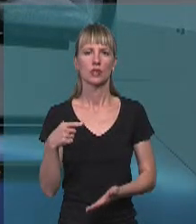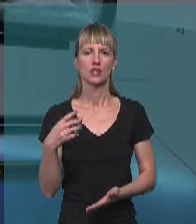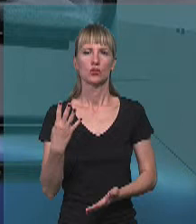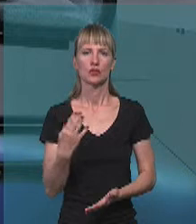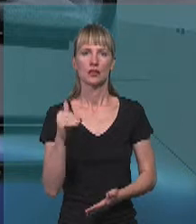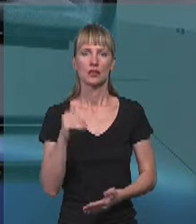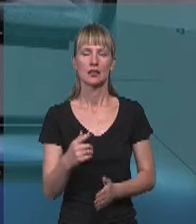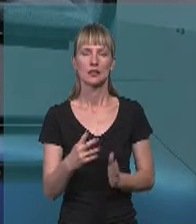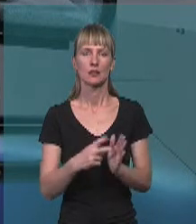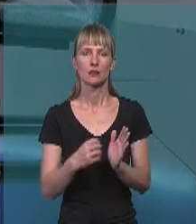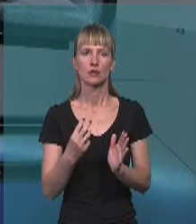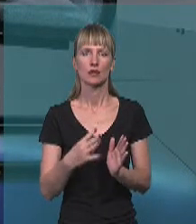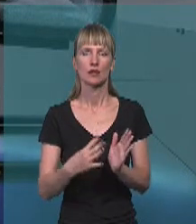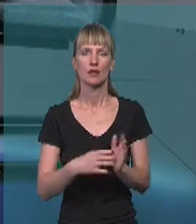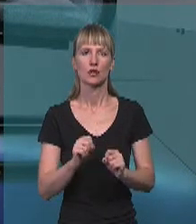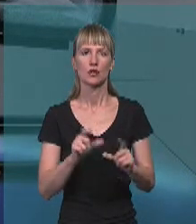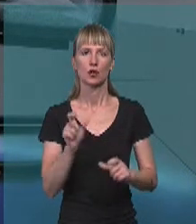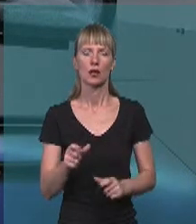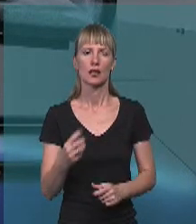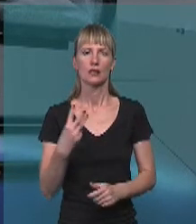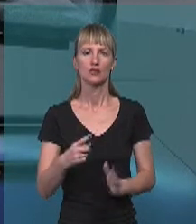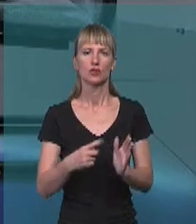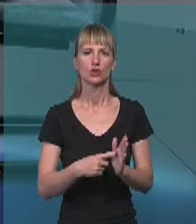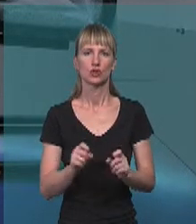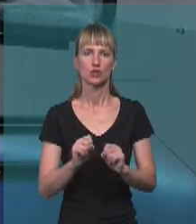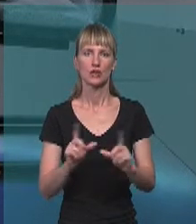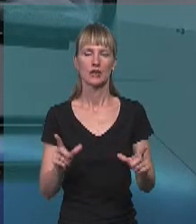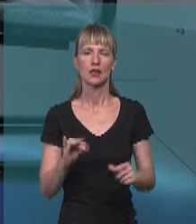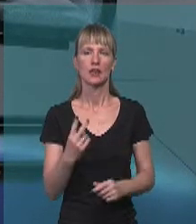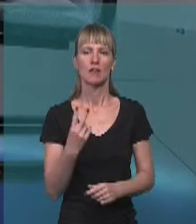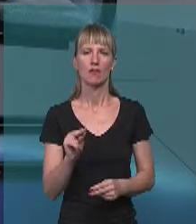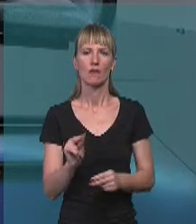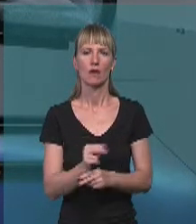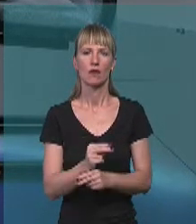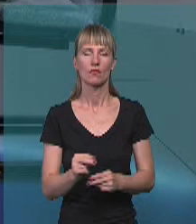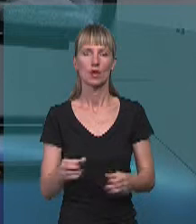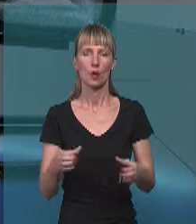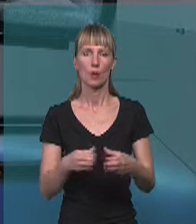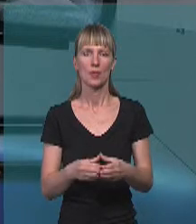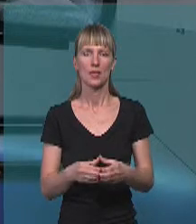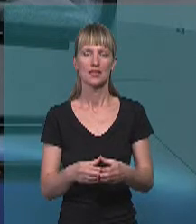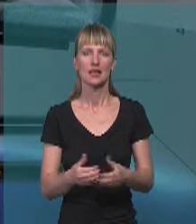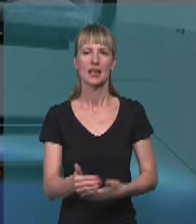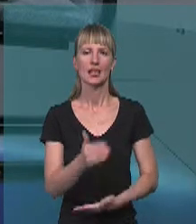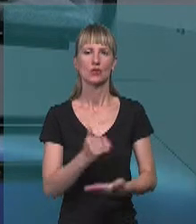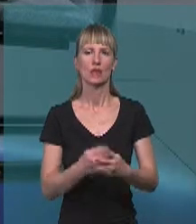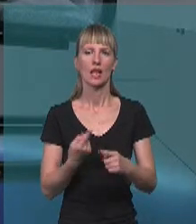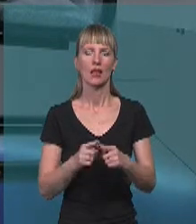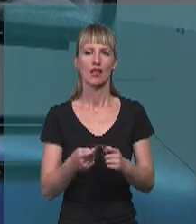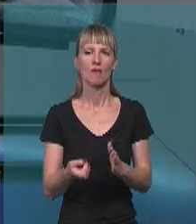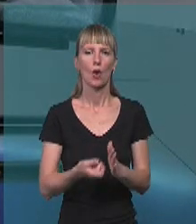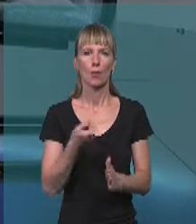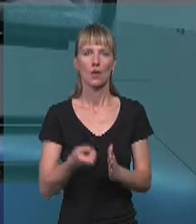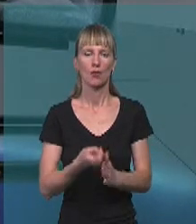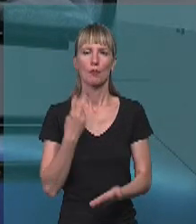4138 школярів, 36 загальноосвітніх шкіл та 2 виховних комплексів. Результати цього